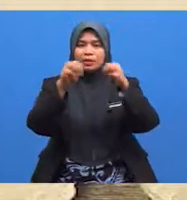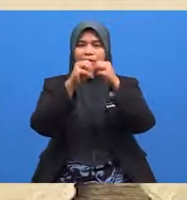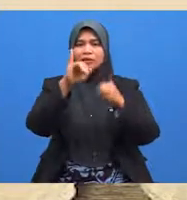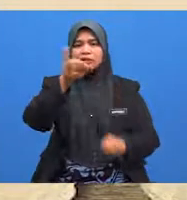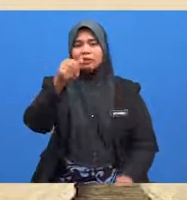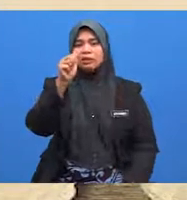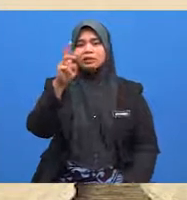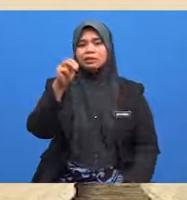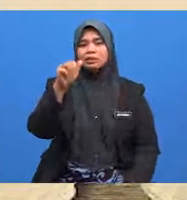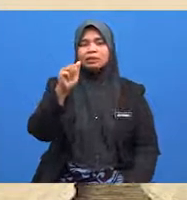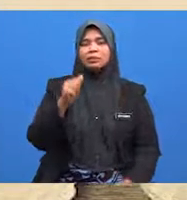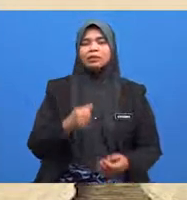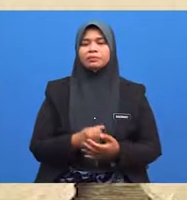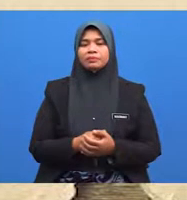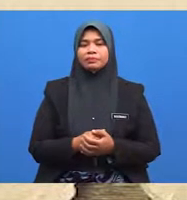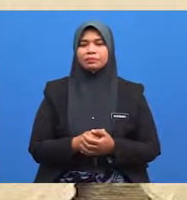dan istananya.